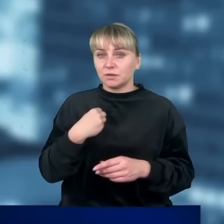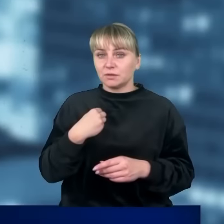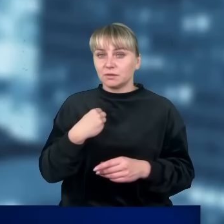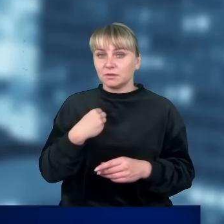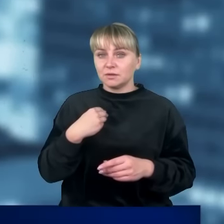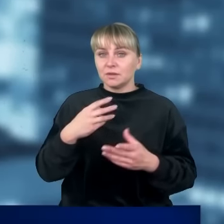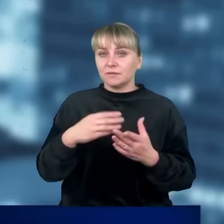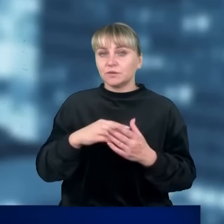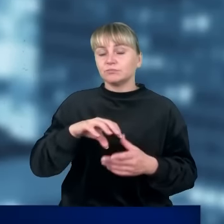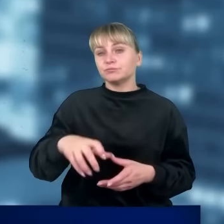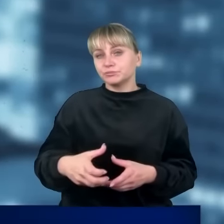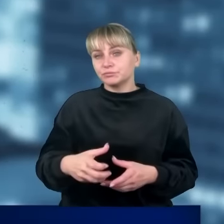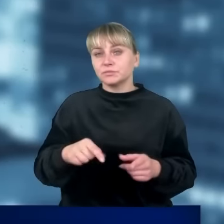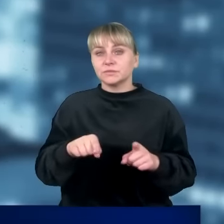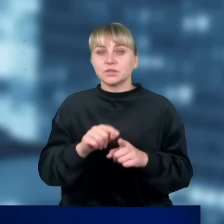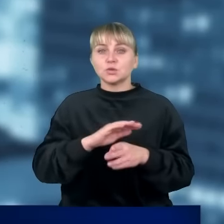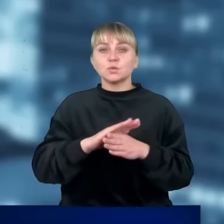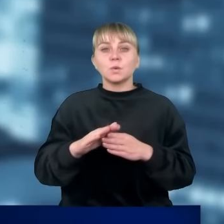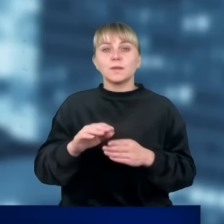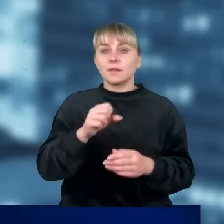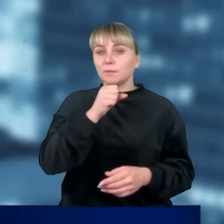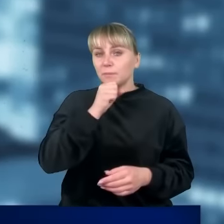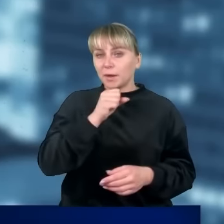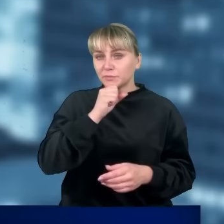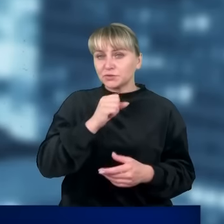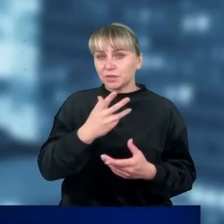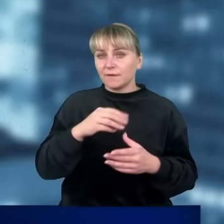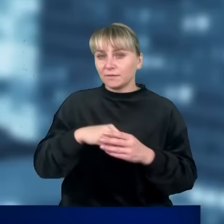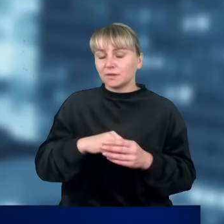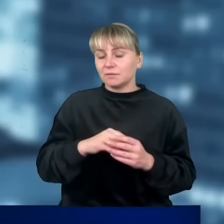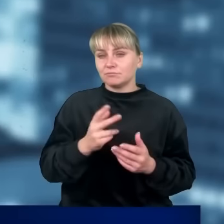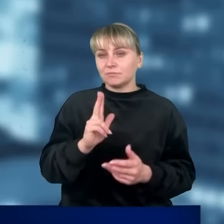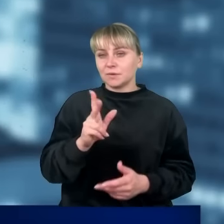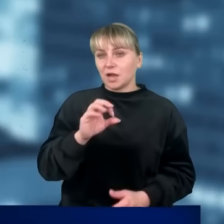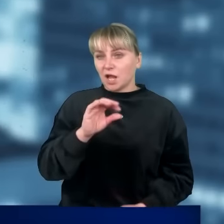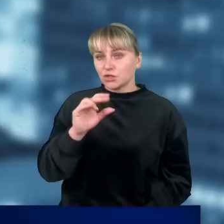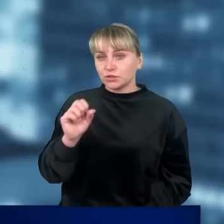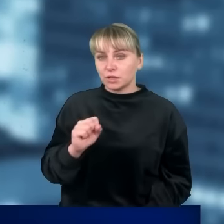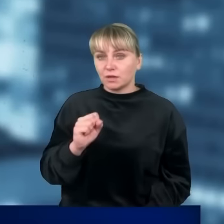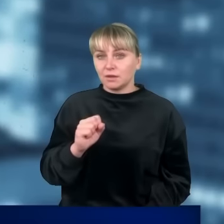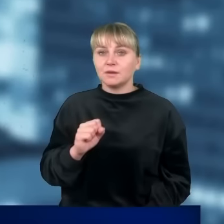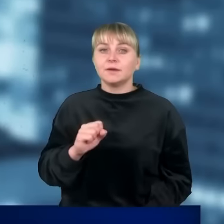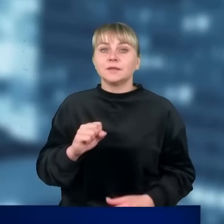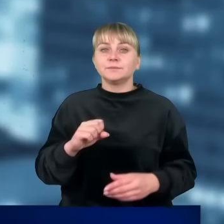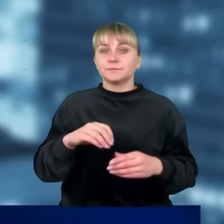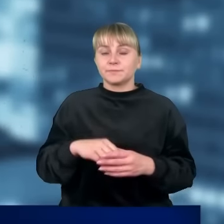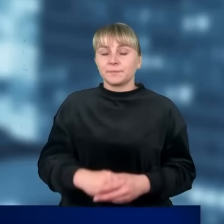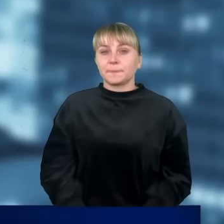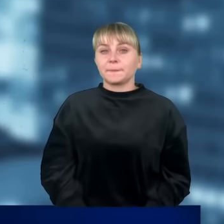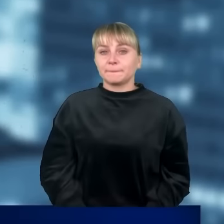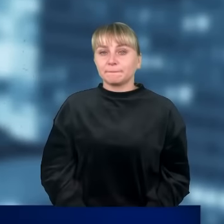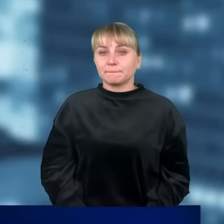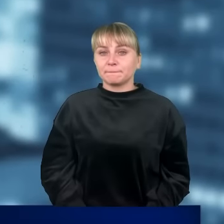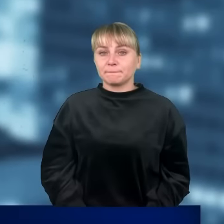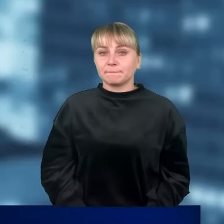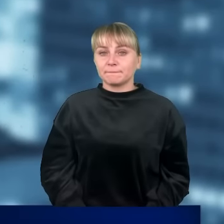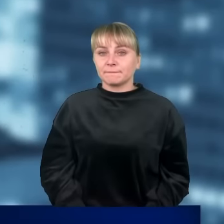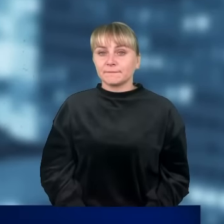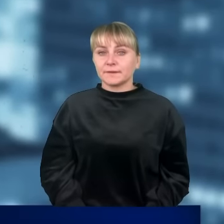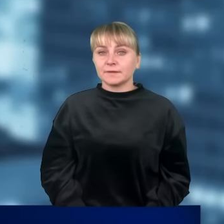Marta Lempart, była słynna babcia, która nie ma wnuków, czyli Katarzyna Augustynek, wylansowana przez TVN jako pachnąca